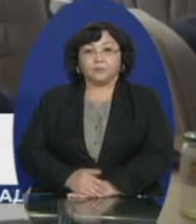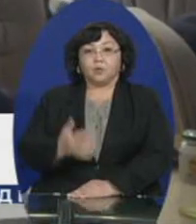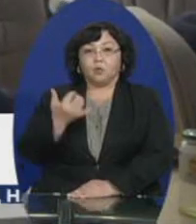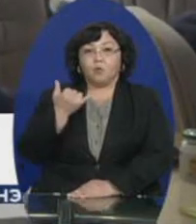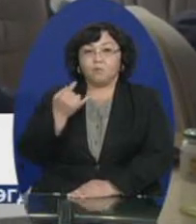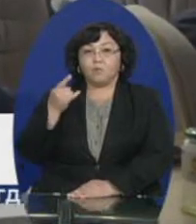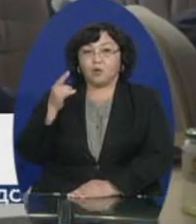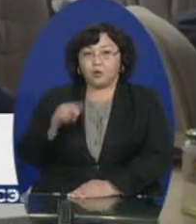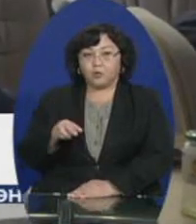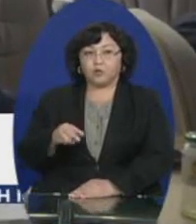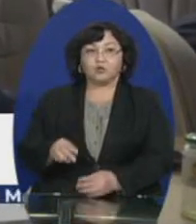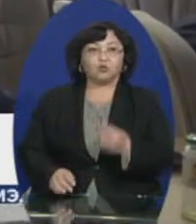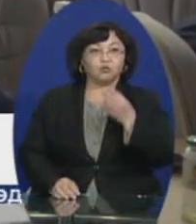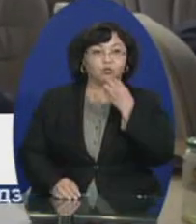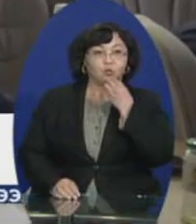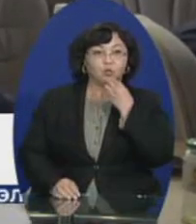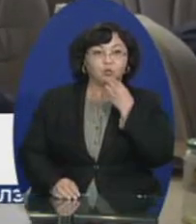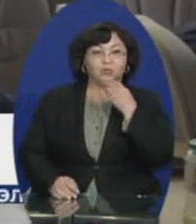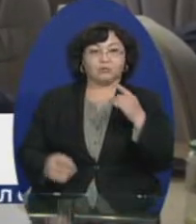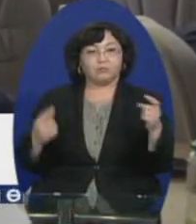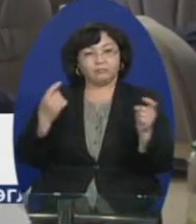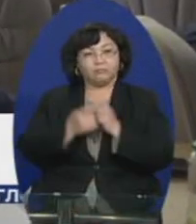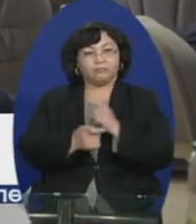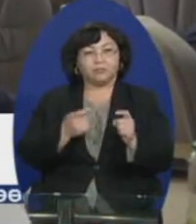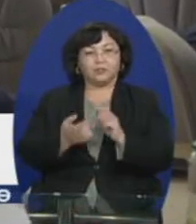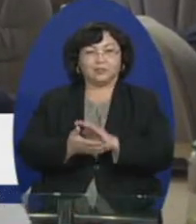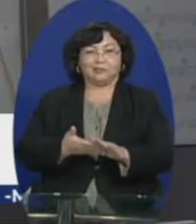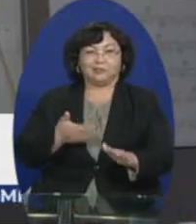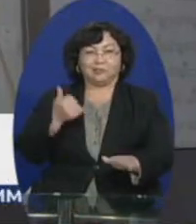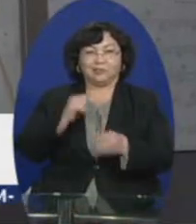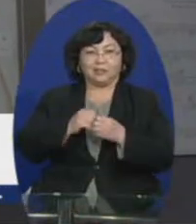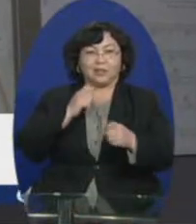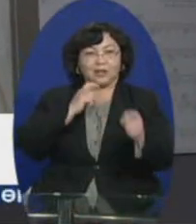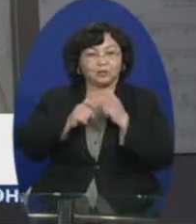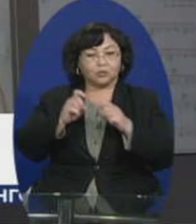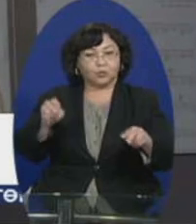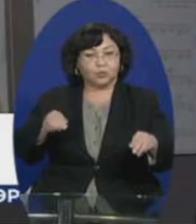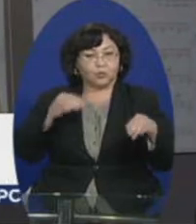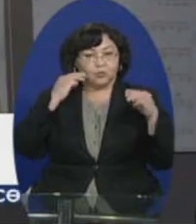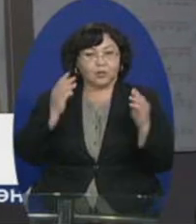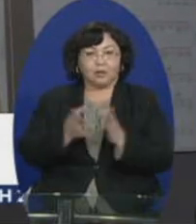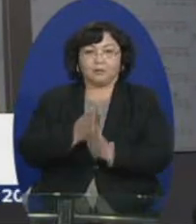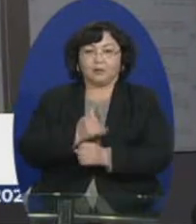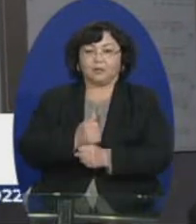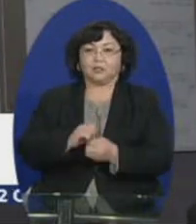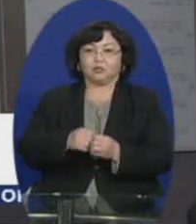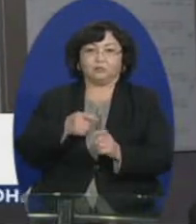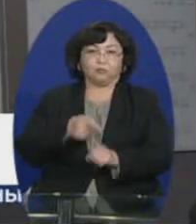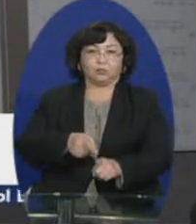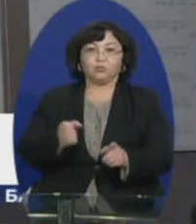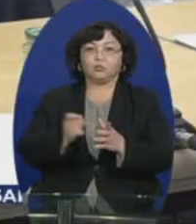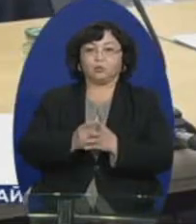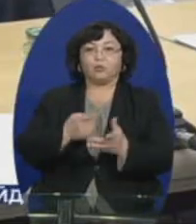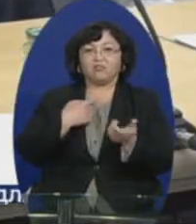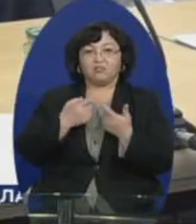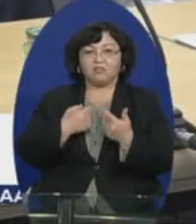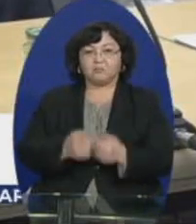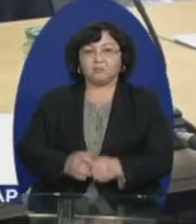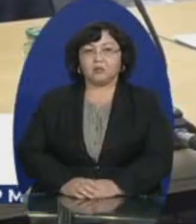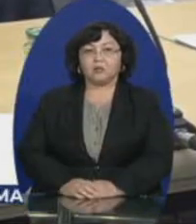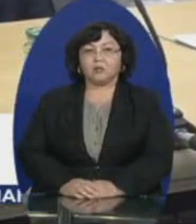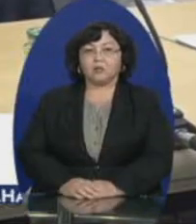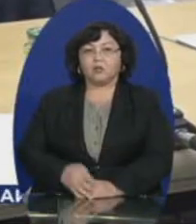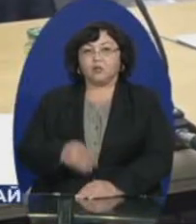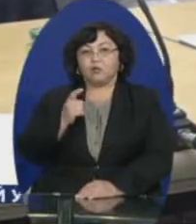Улаанбаатар Сөүлийн түншлэгийг шин төвшөнд гаргаж үр дүнтэй харилцсан ашигтай хамтын ажиллагааг бэхжүүлэхэд энэ удаагийн уулзалтууд чухал үүрэг гүйцэтгэнэ. Түншлэн